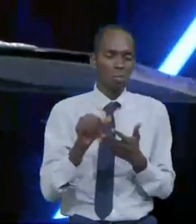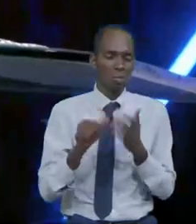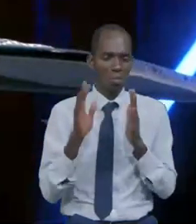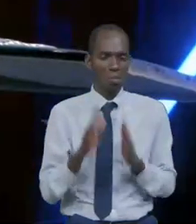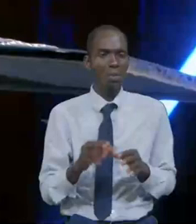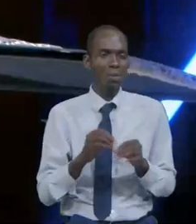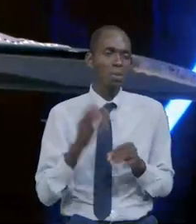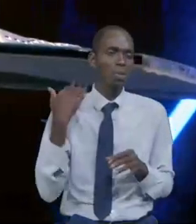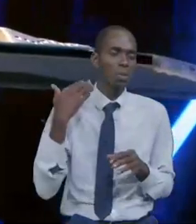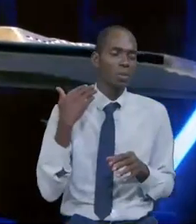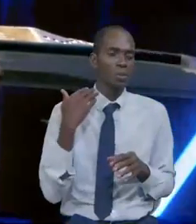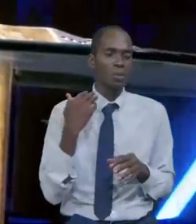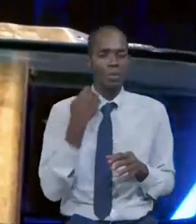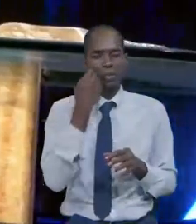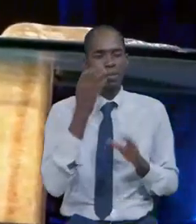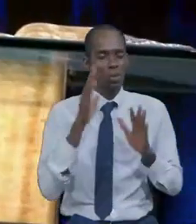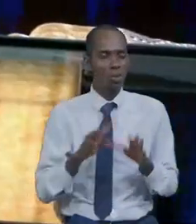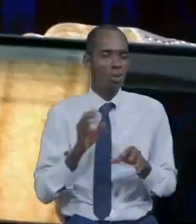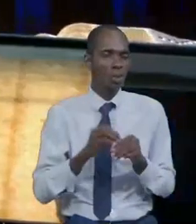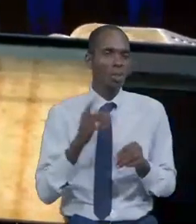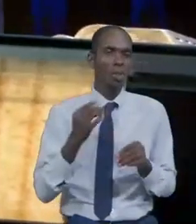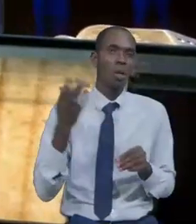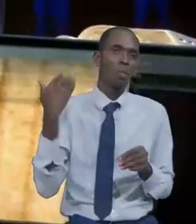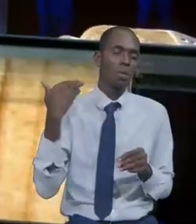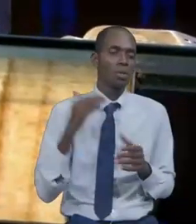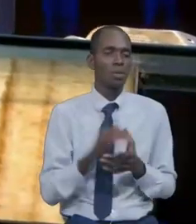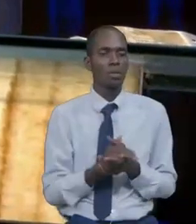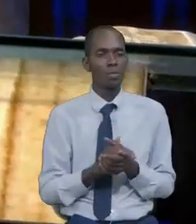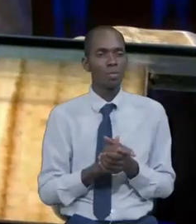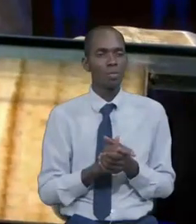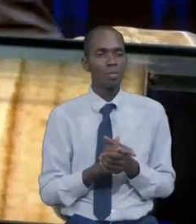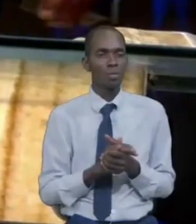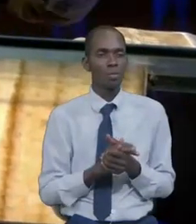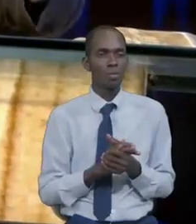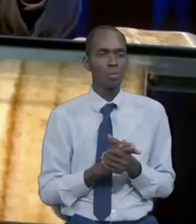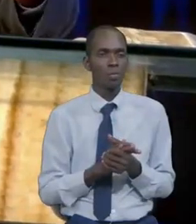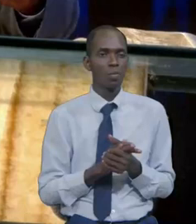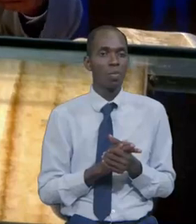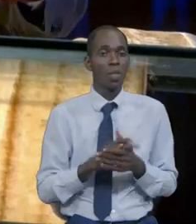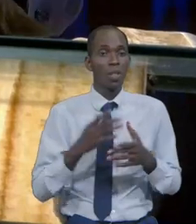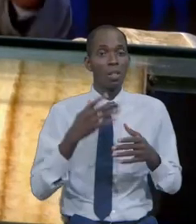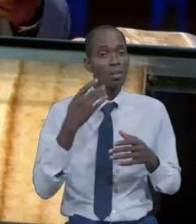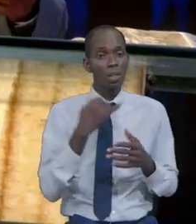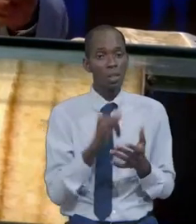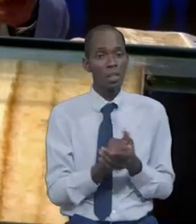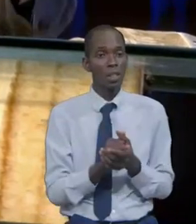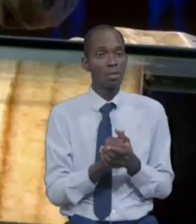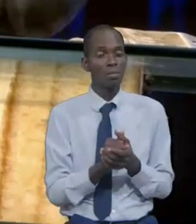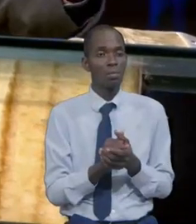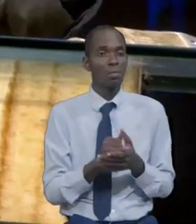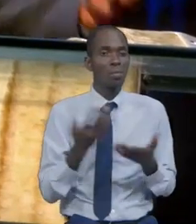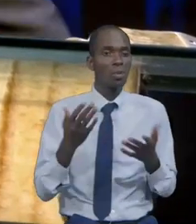passé, adultère dans le passé, fornicateur dans le passé, voleur dans le passé, outrageux,